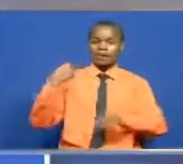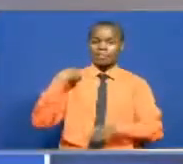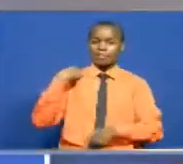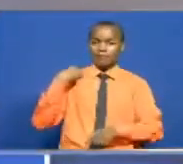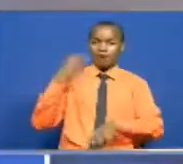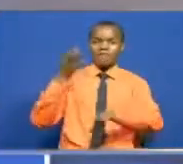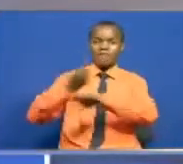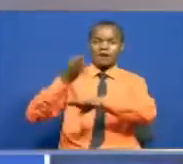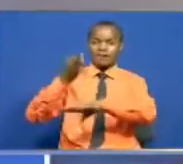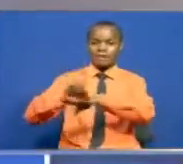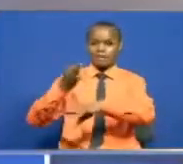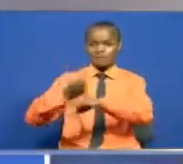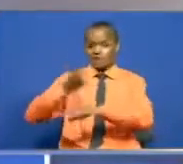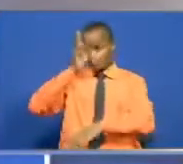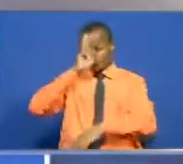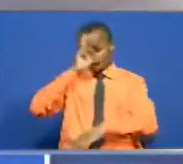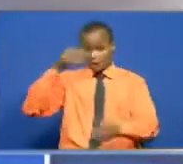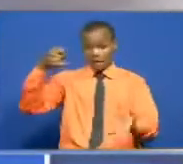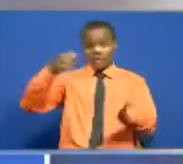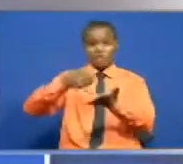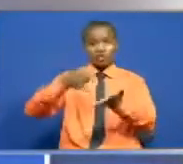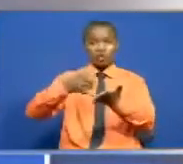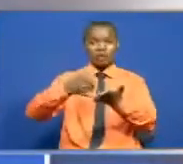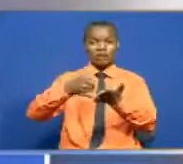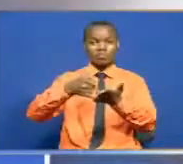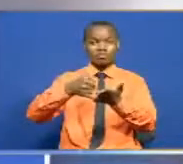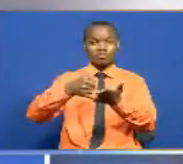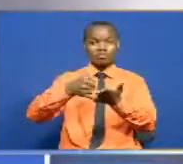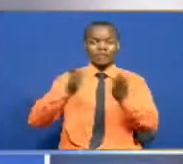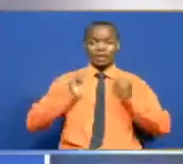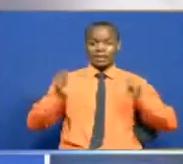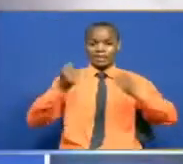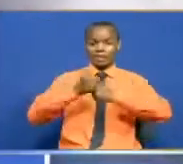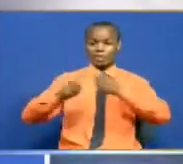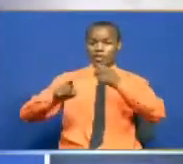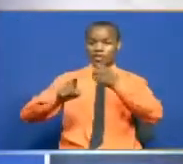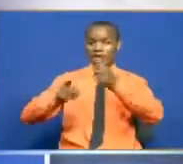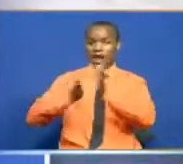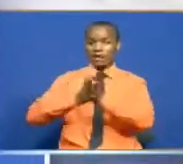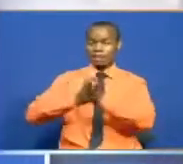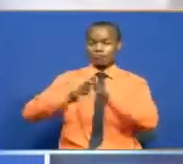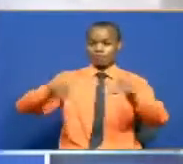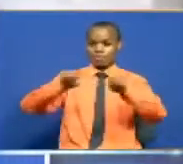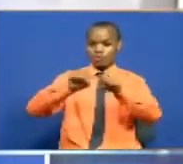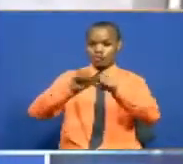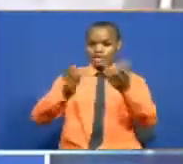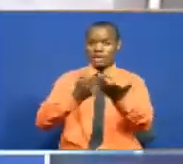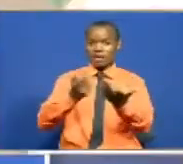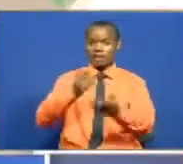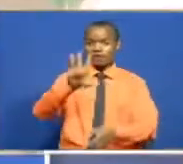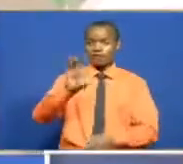yakiwemo majaketi 77, suruali 64 na buti 50.